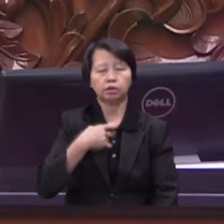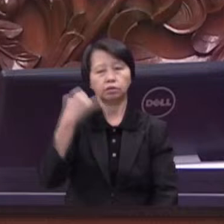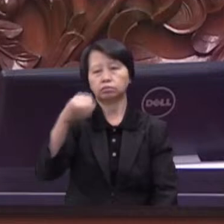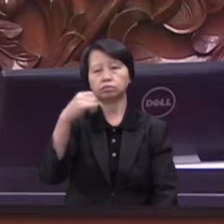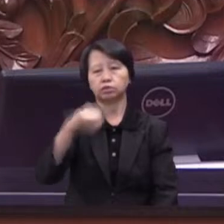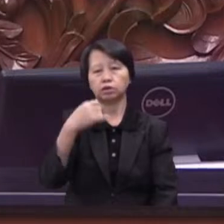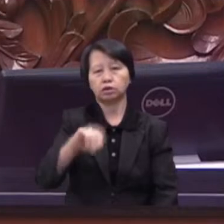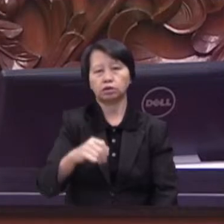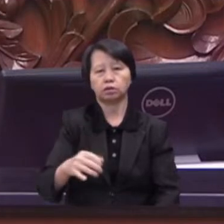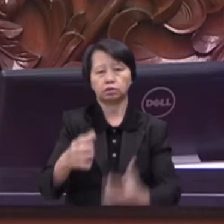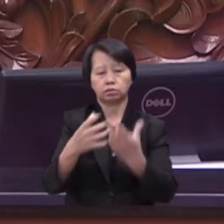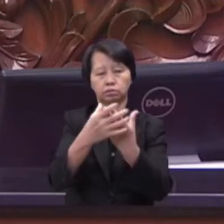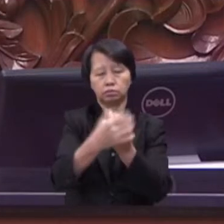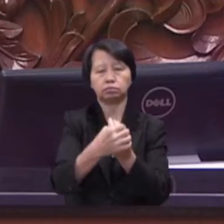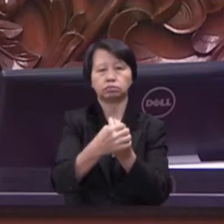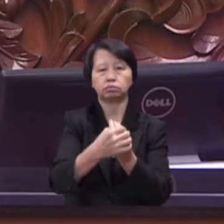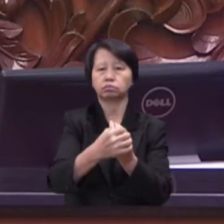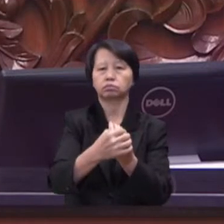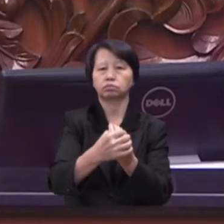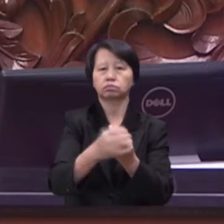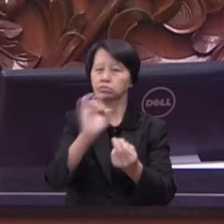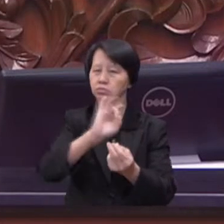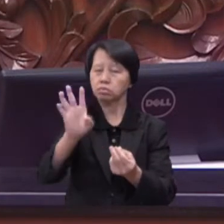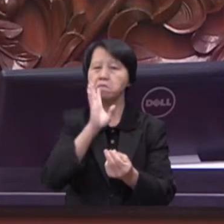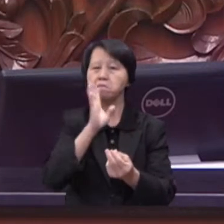dapat melainkan kita pindahkan peraturan